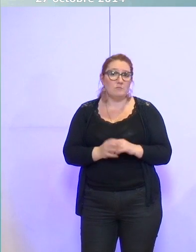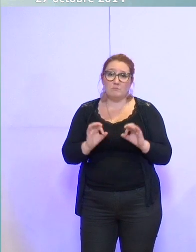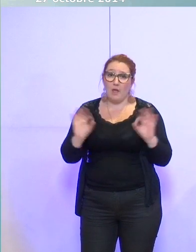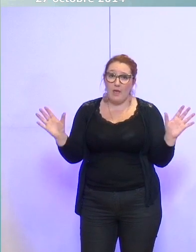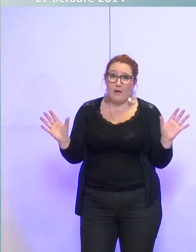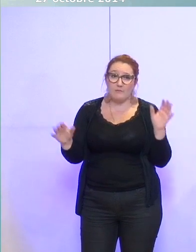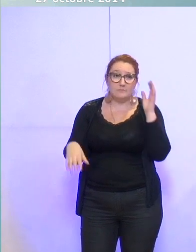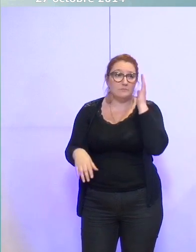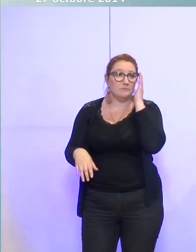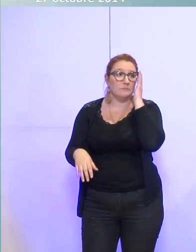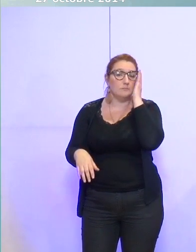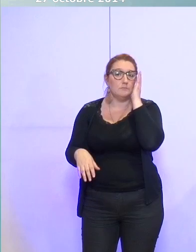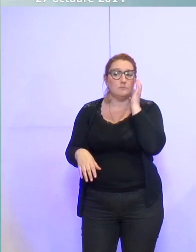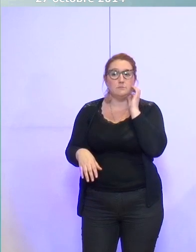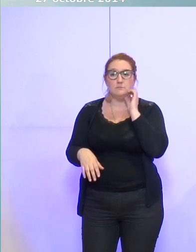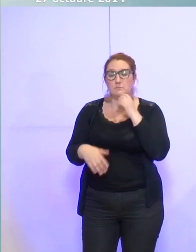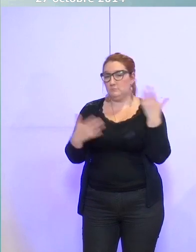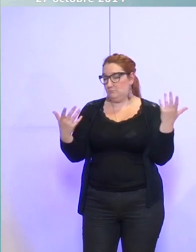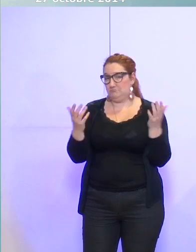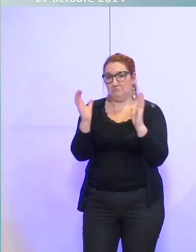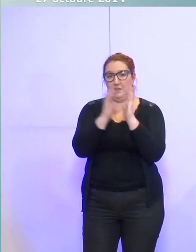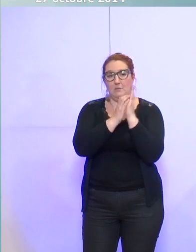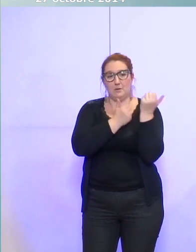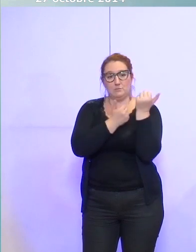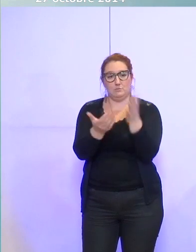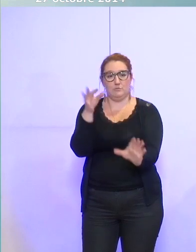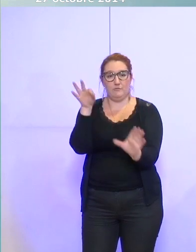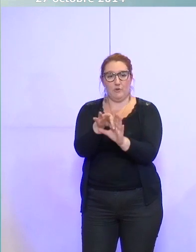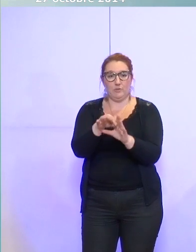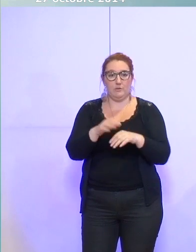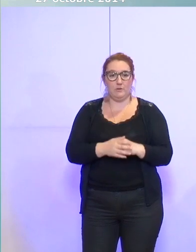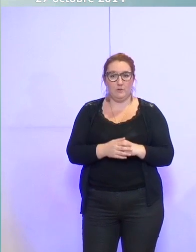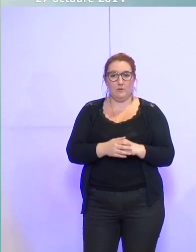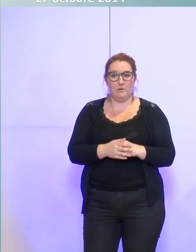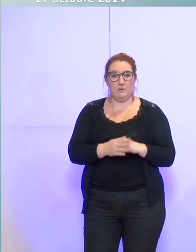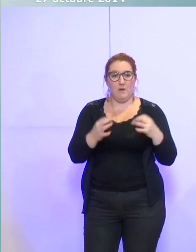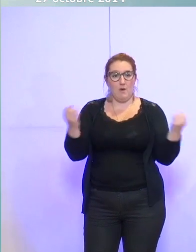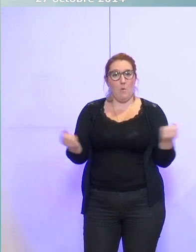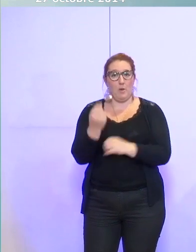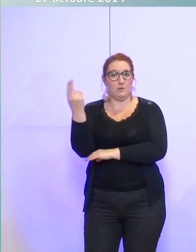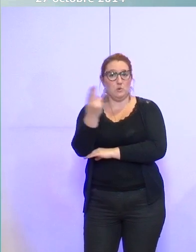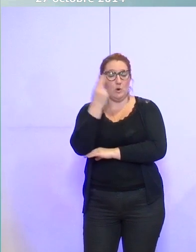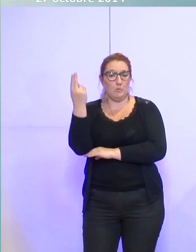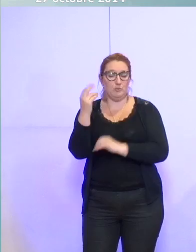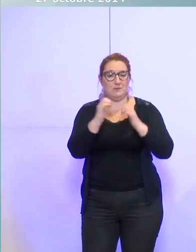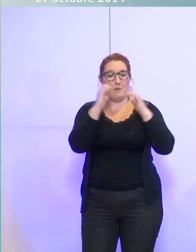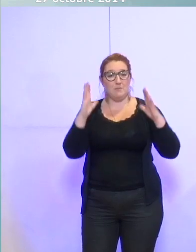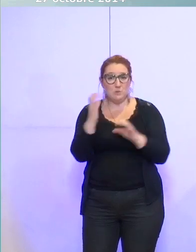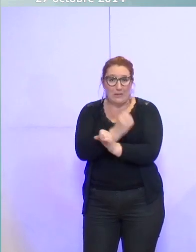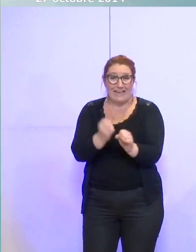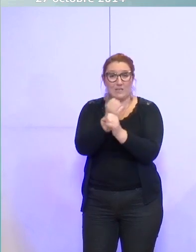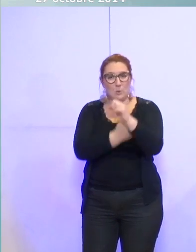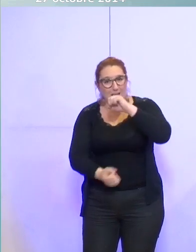Aucune. Je mets donc cette délibération sur l'opération Campus et la Maison de la création et l'innovation aux